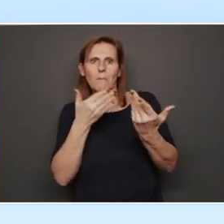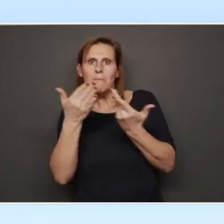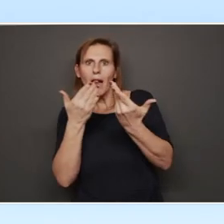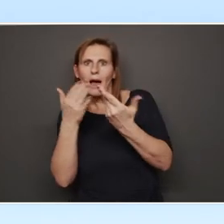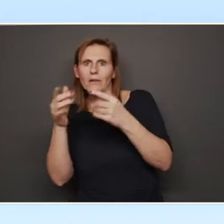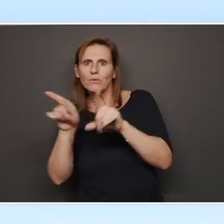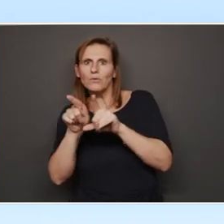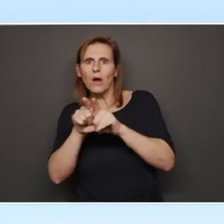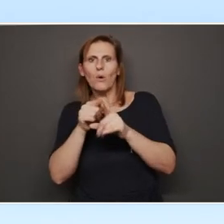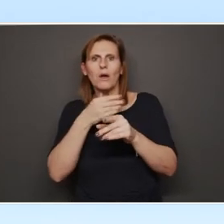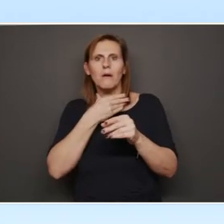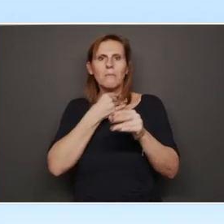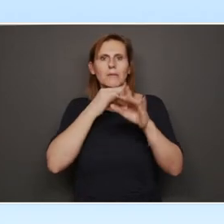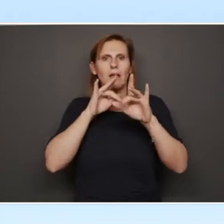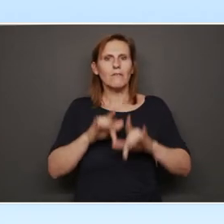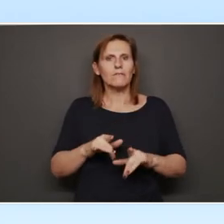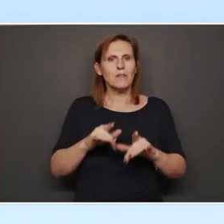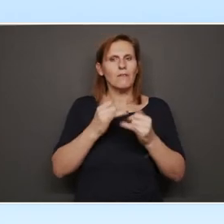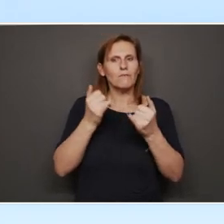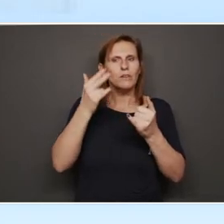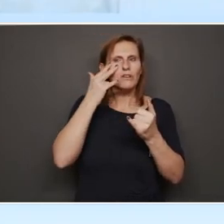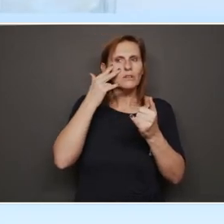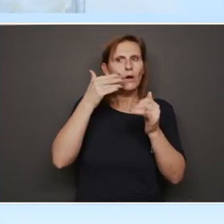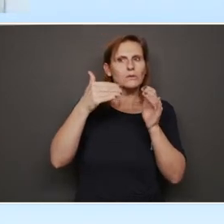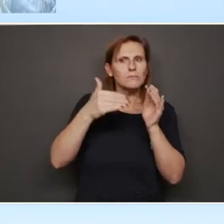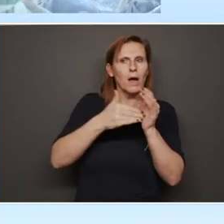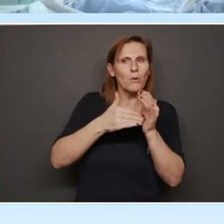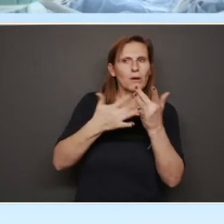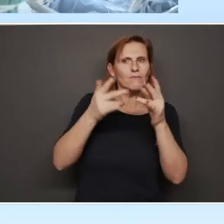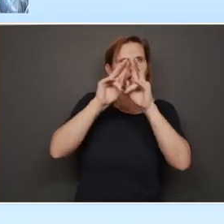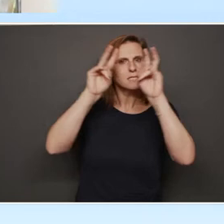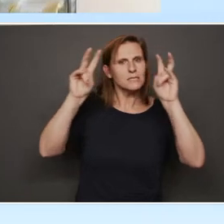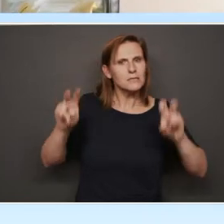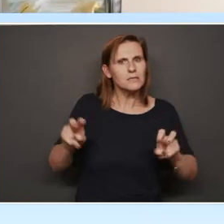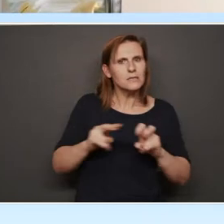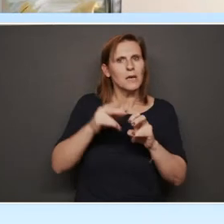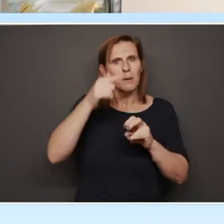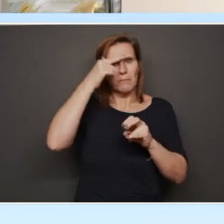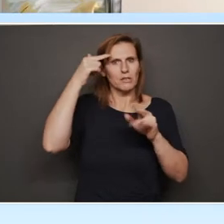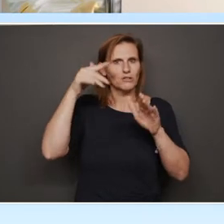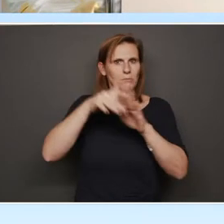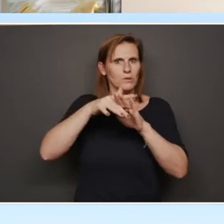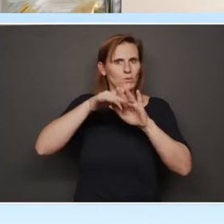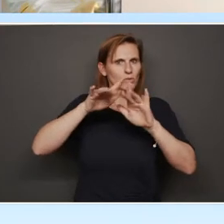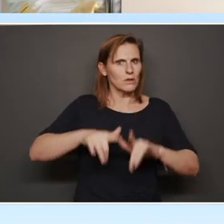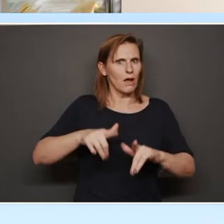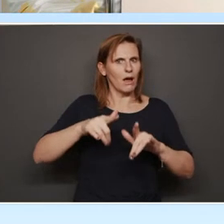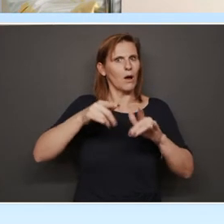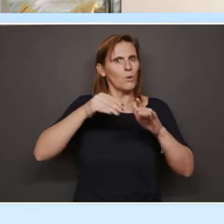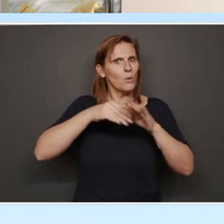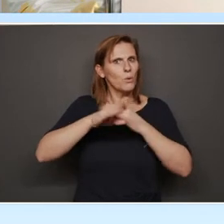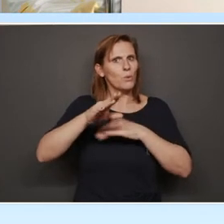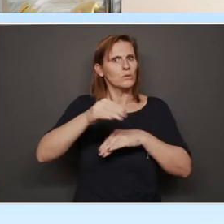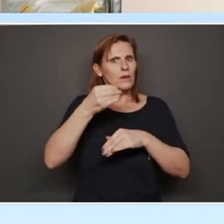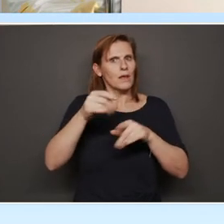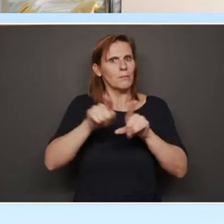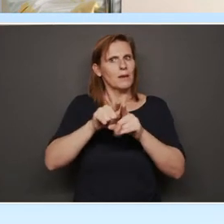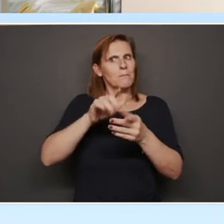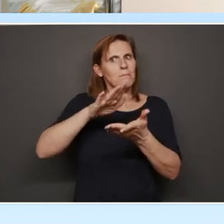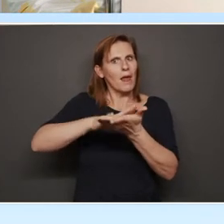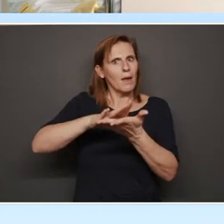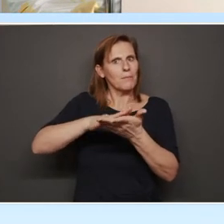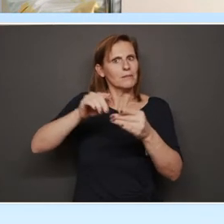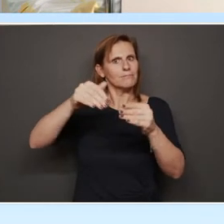Bedarf die notwendigen Rahmenbedingungen am Arbeitsplatz zu schaffen, um Menschen mit Behinderungen im Unternehmen zu halten